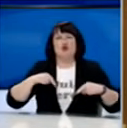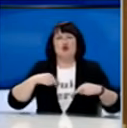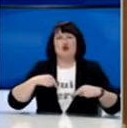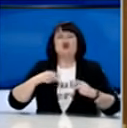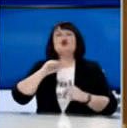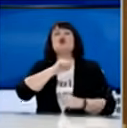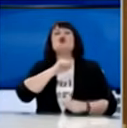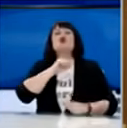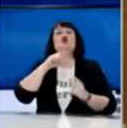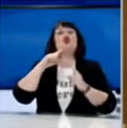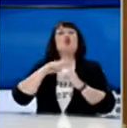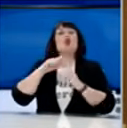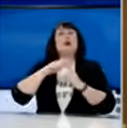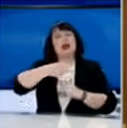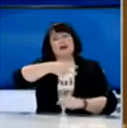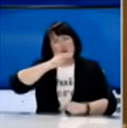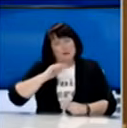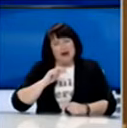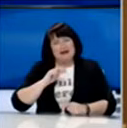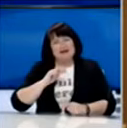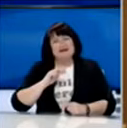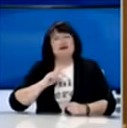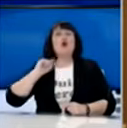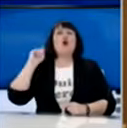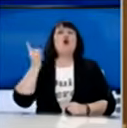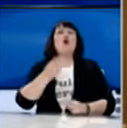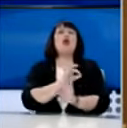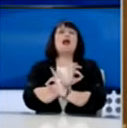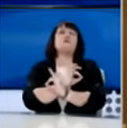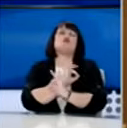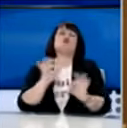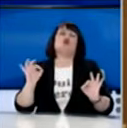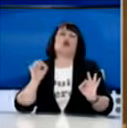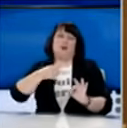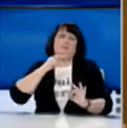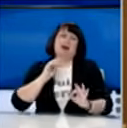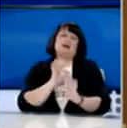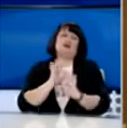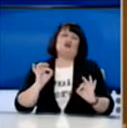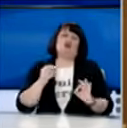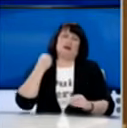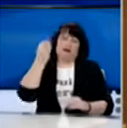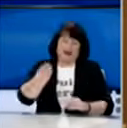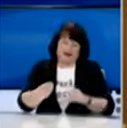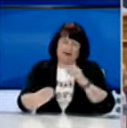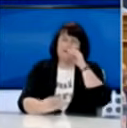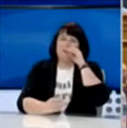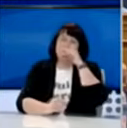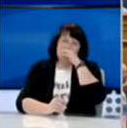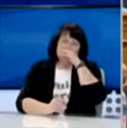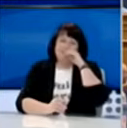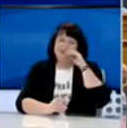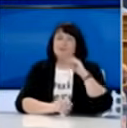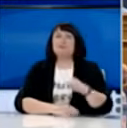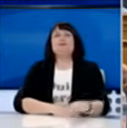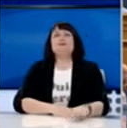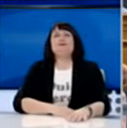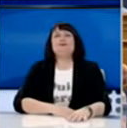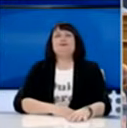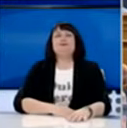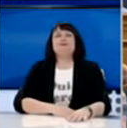κύριος Τουρνάς, να μου απαντήσει ότι είναι όλα καλώς καμωμένα. Τα καταθέτω στα πρακτικά.